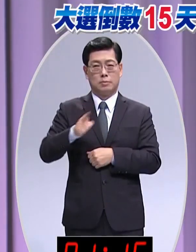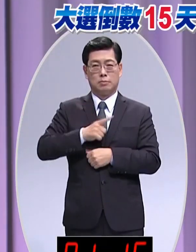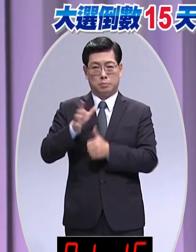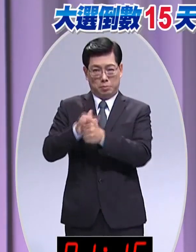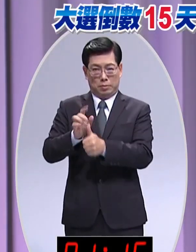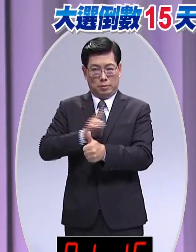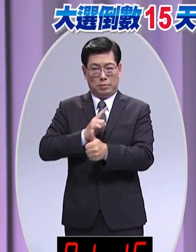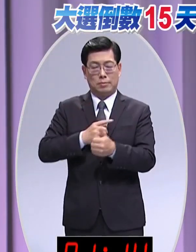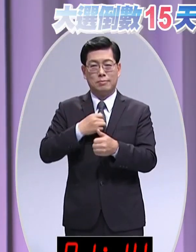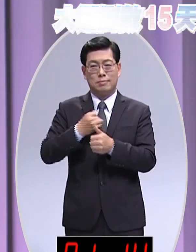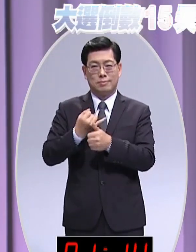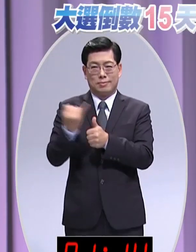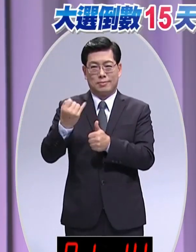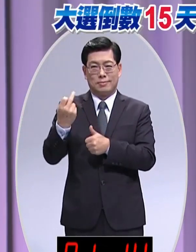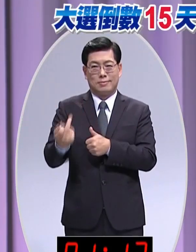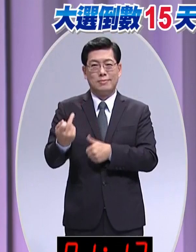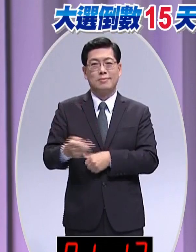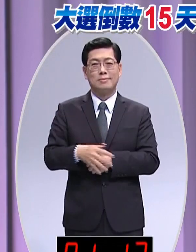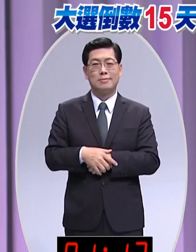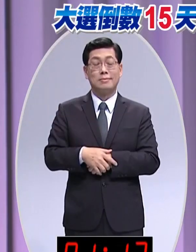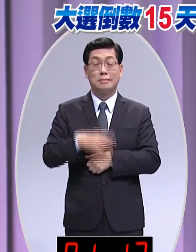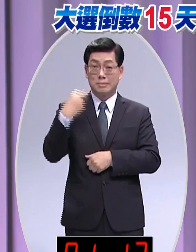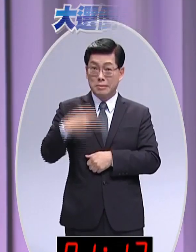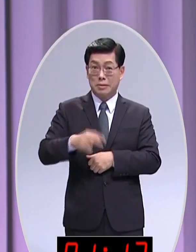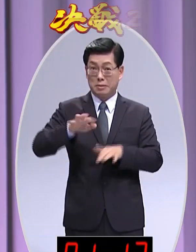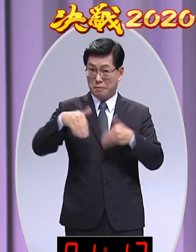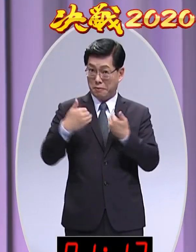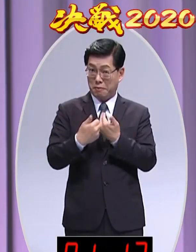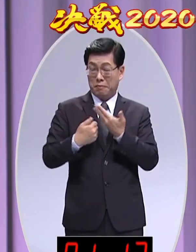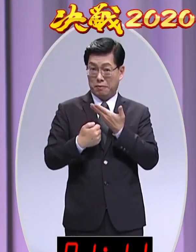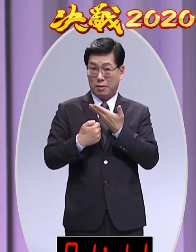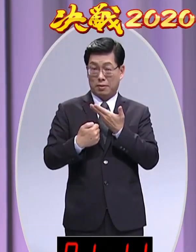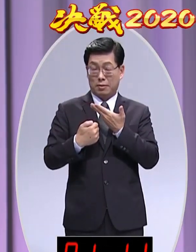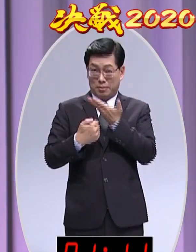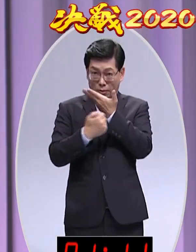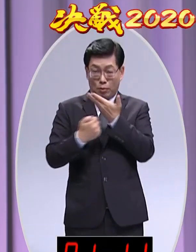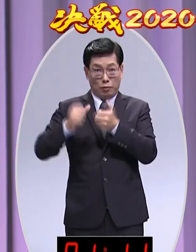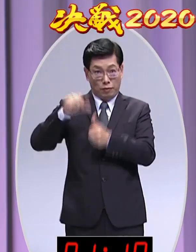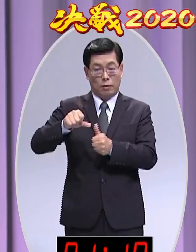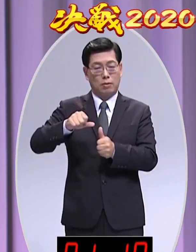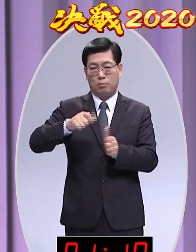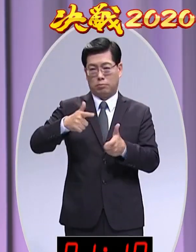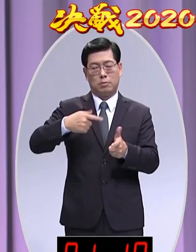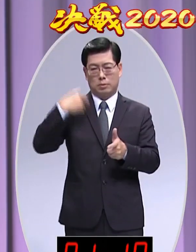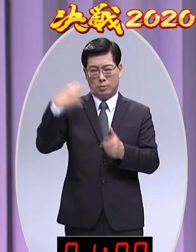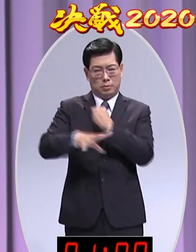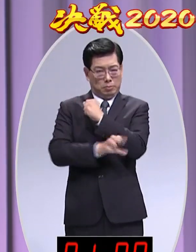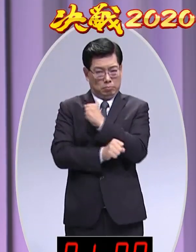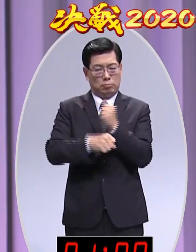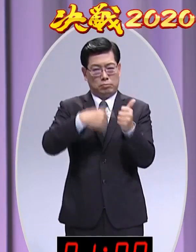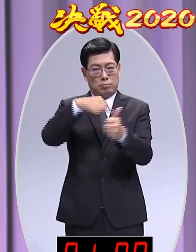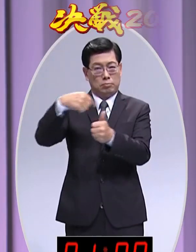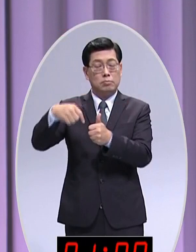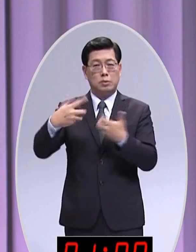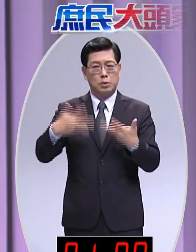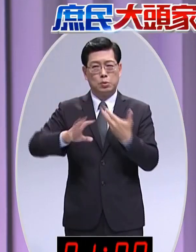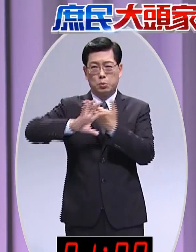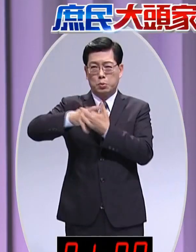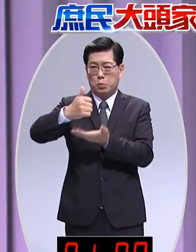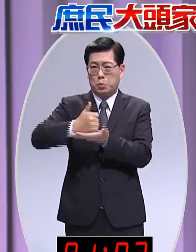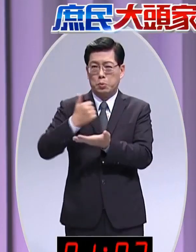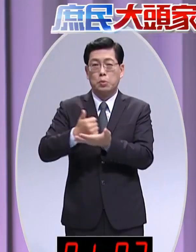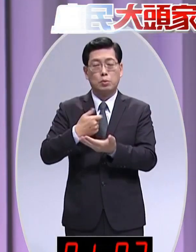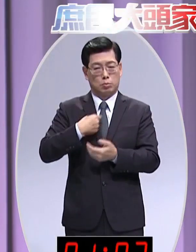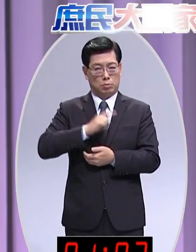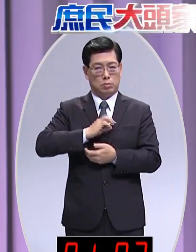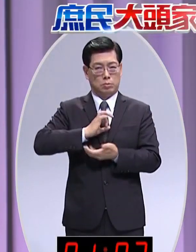你的七舅。当然，反毒的重点不只是罚，还要根本做起。很多的毒品来自境外，因此我们